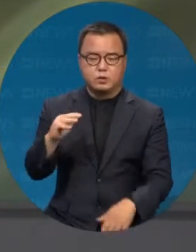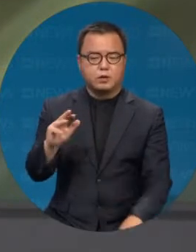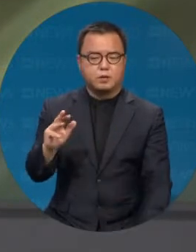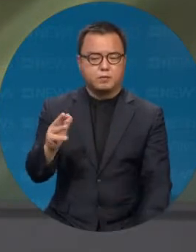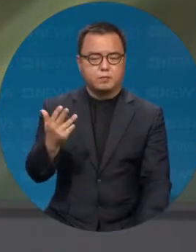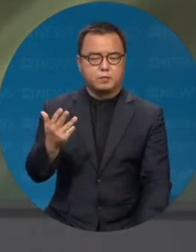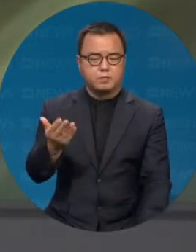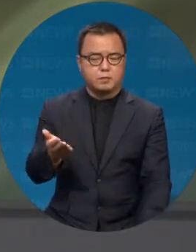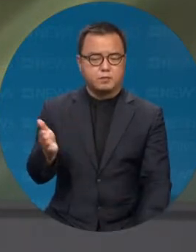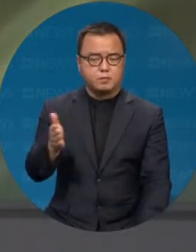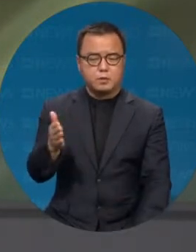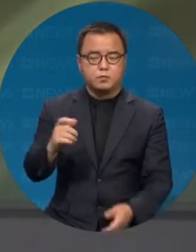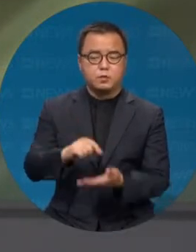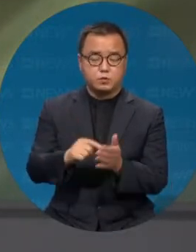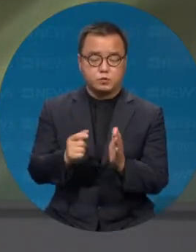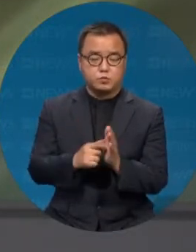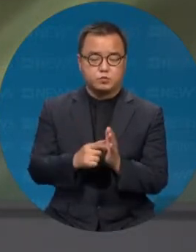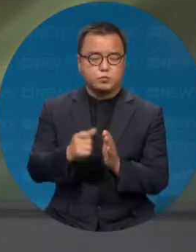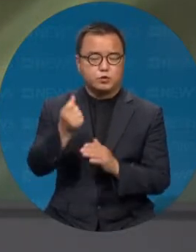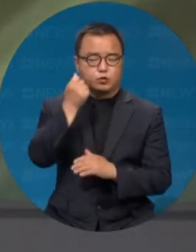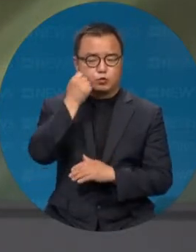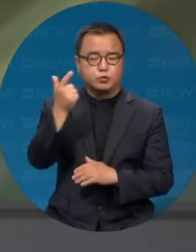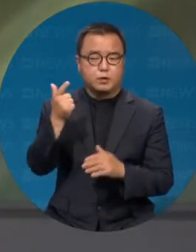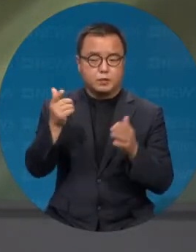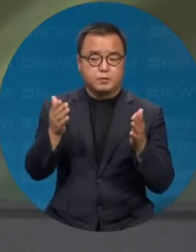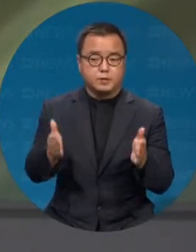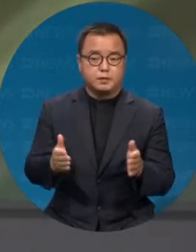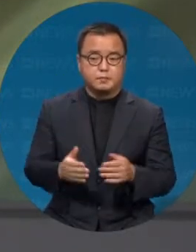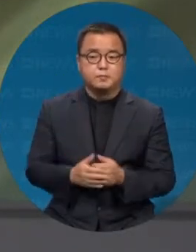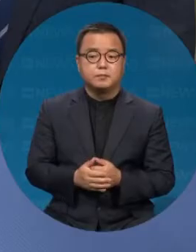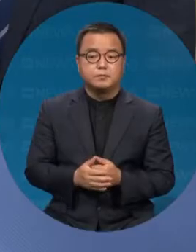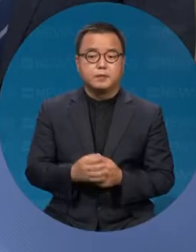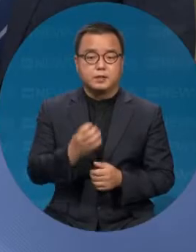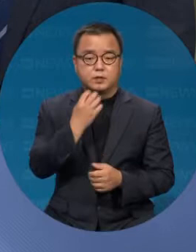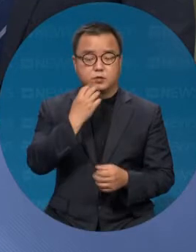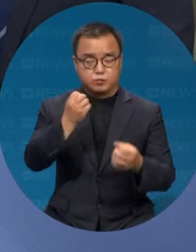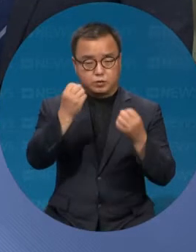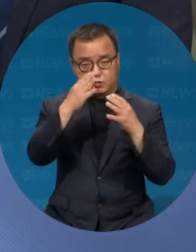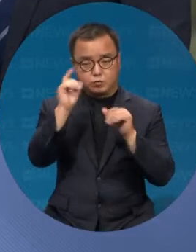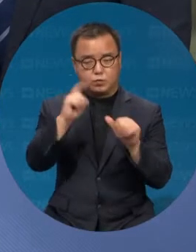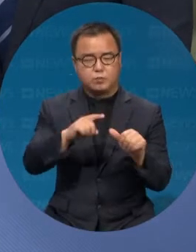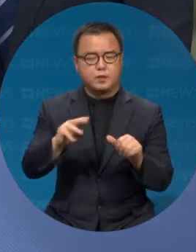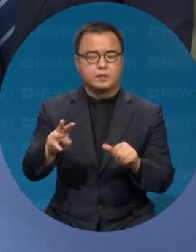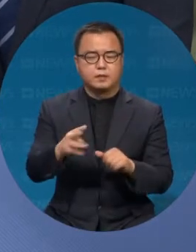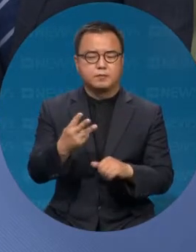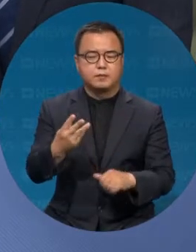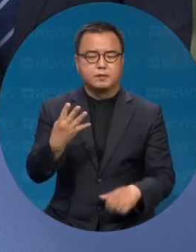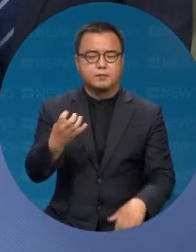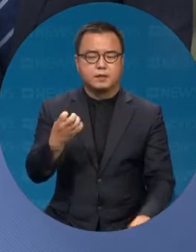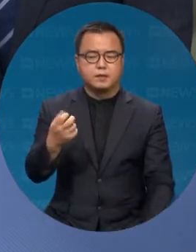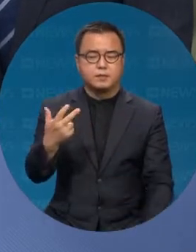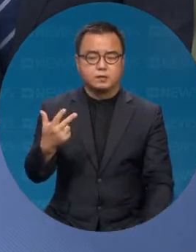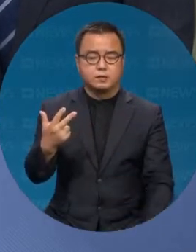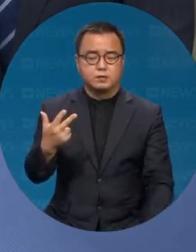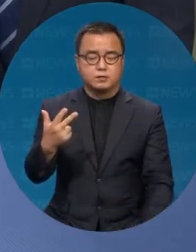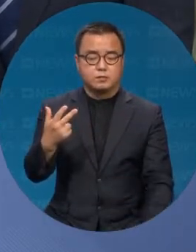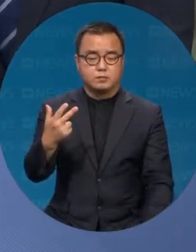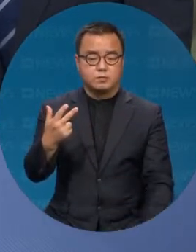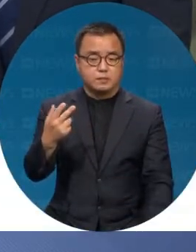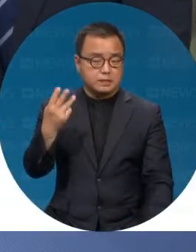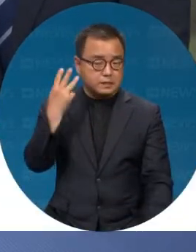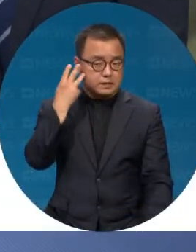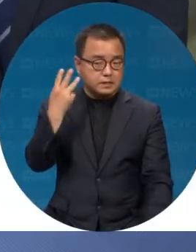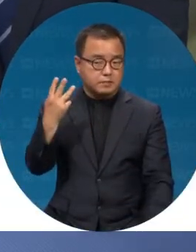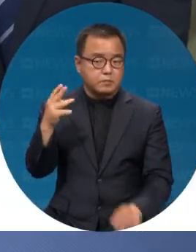거의 6개월 만에 800명대를 넘어섰습니다. 네. 특히 서울의 신규 확진자는 347명으로 3일 연속으로